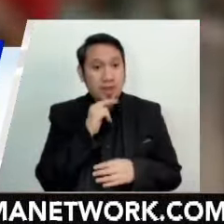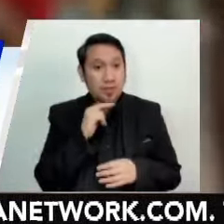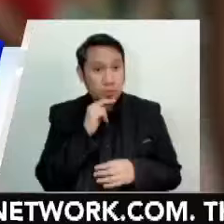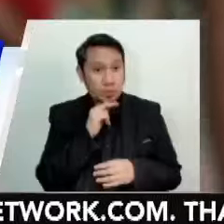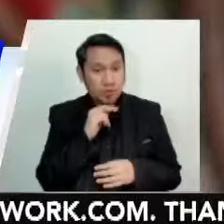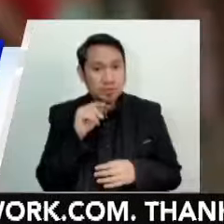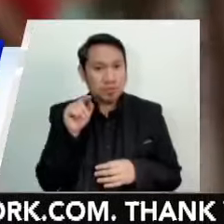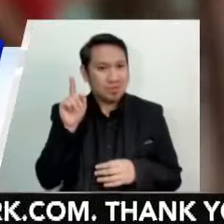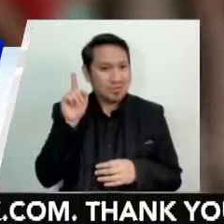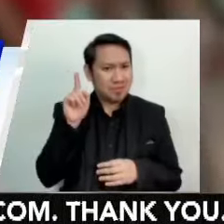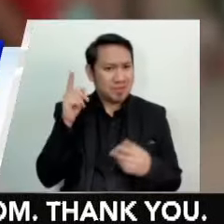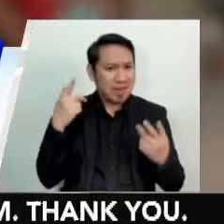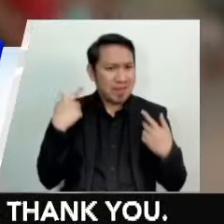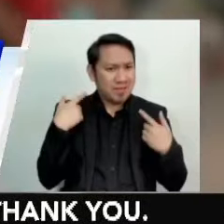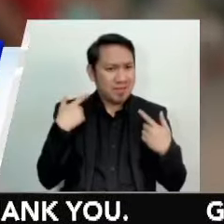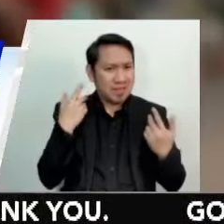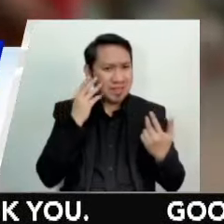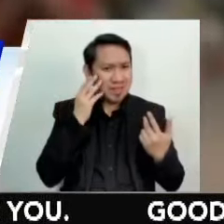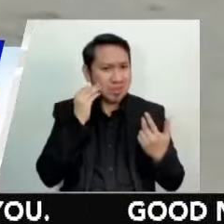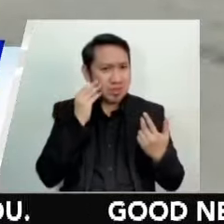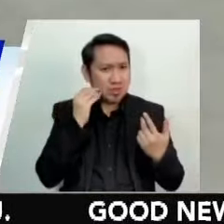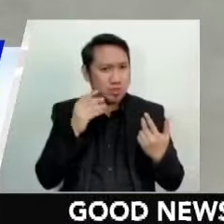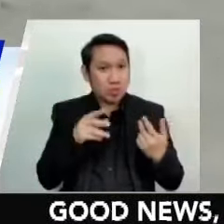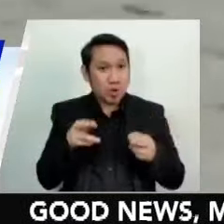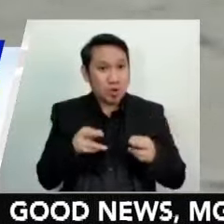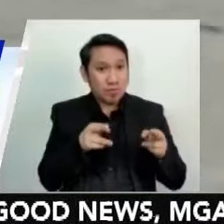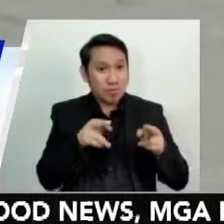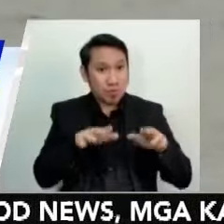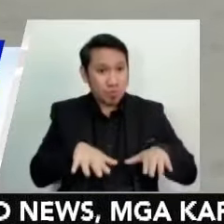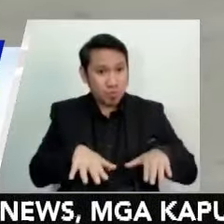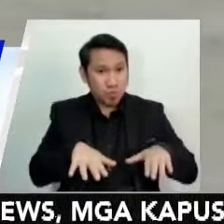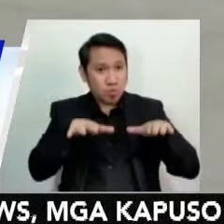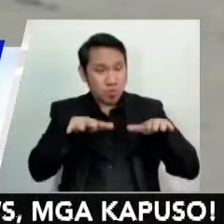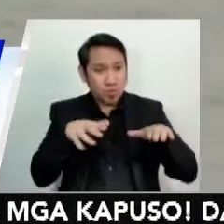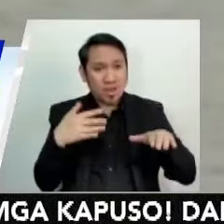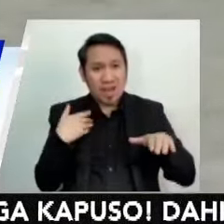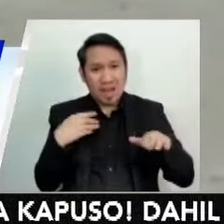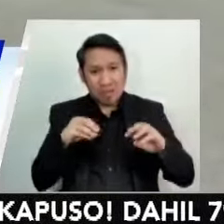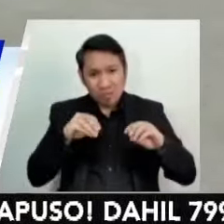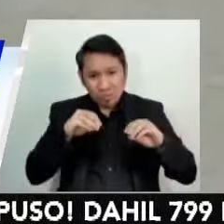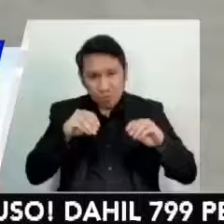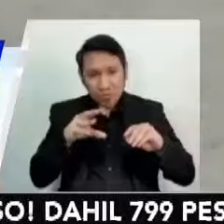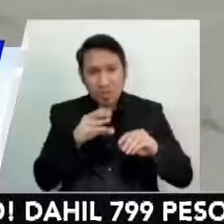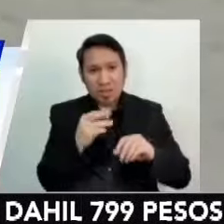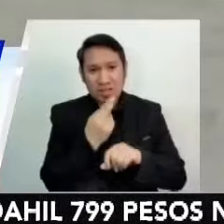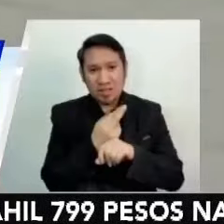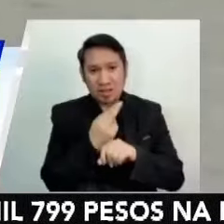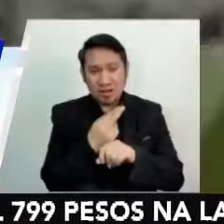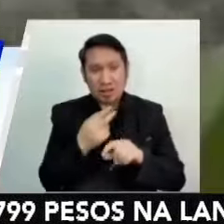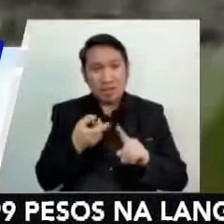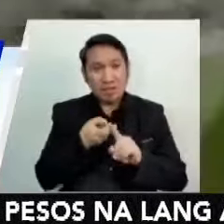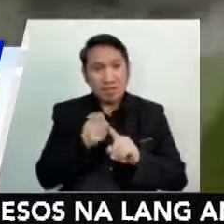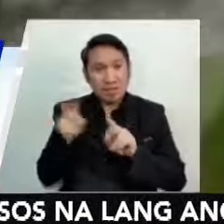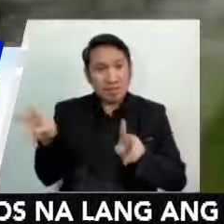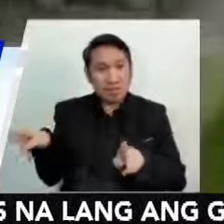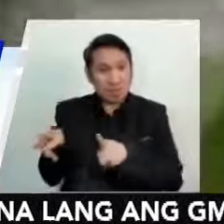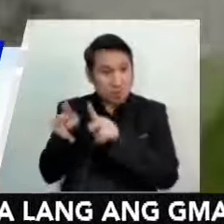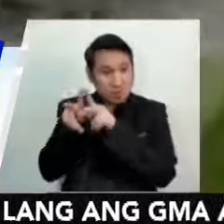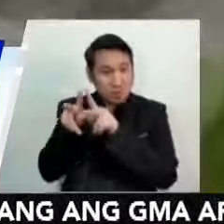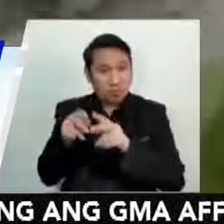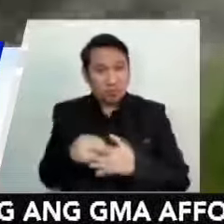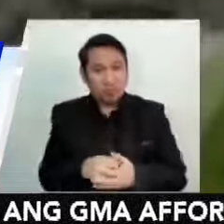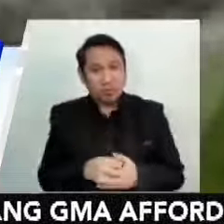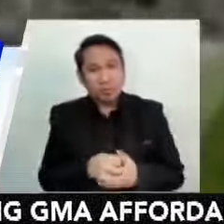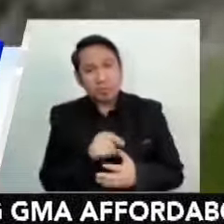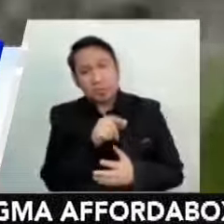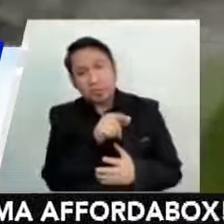pagtaas ng antas ng tubig sa ilog, may dala rin itong abo at mga bato galing sa Mount Canlaon. Ilang bahay rin ang pinasok